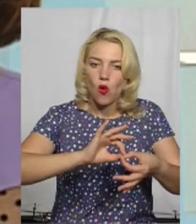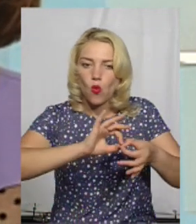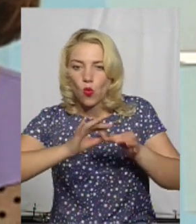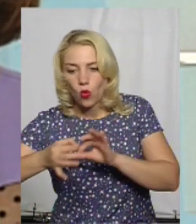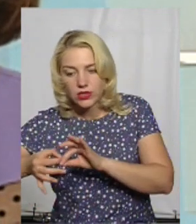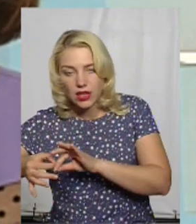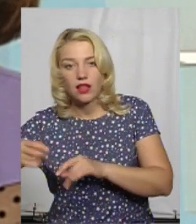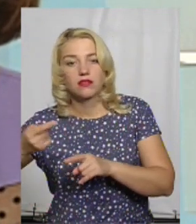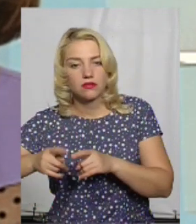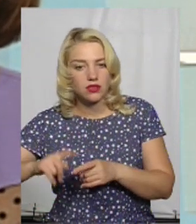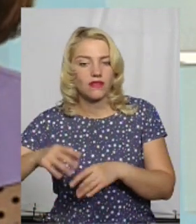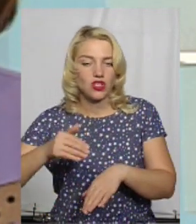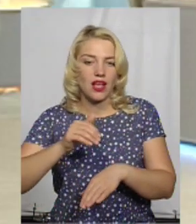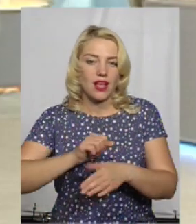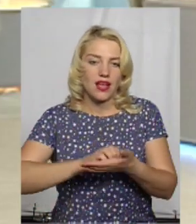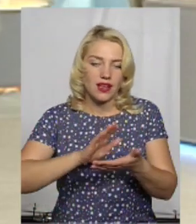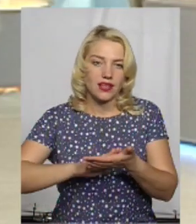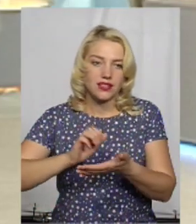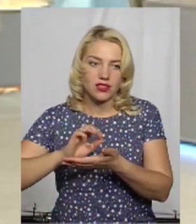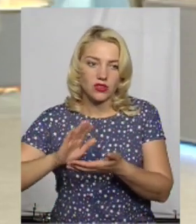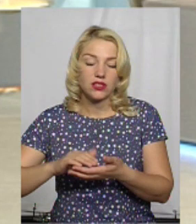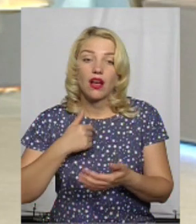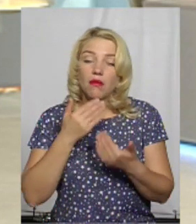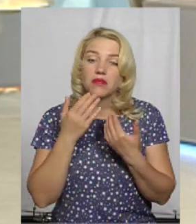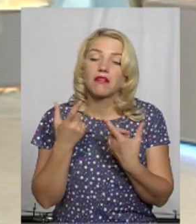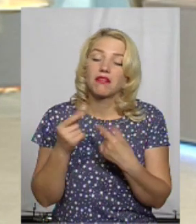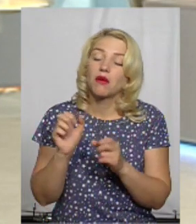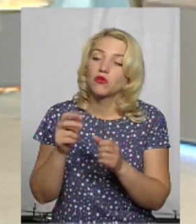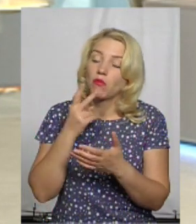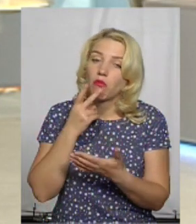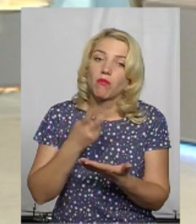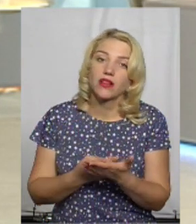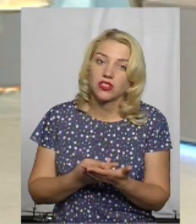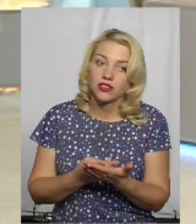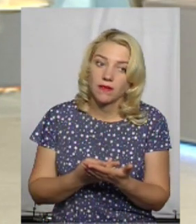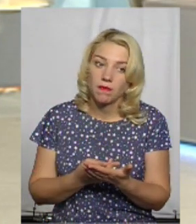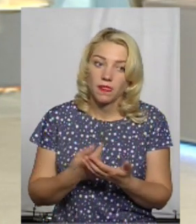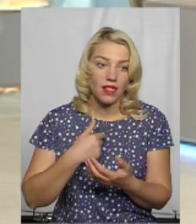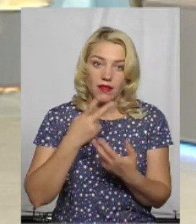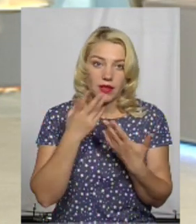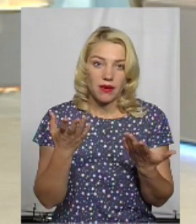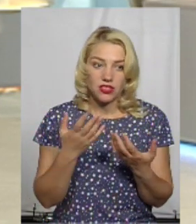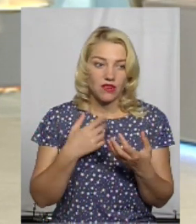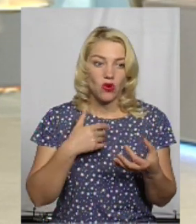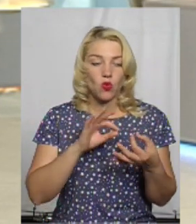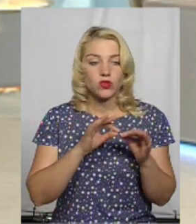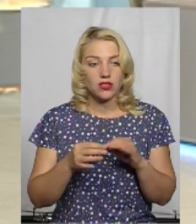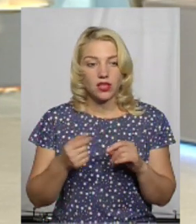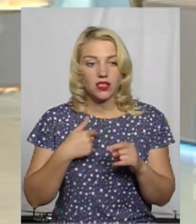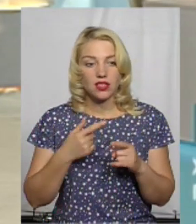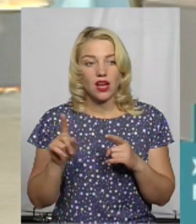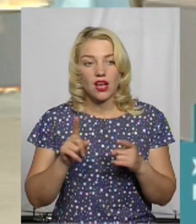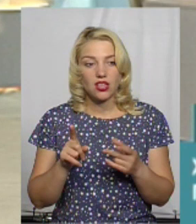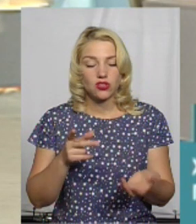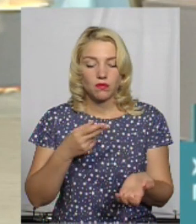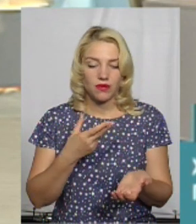реєструється, тоді це дійсно фіксується. А де це можна побачити? Ну, я не бачив поки що ускладнень, через те я вам сказати. А щоб інші